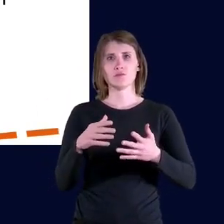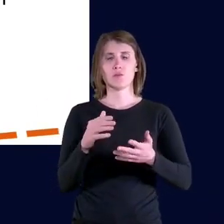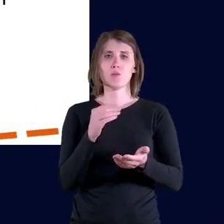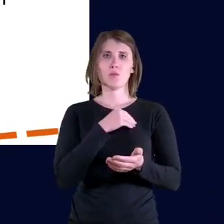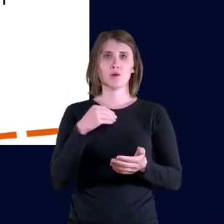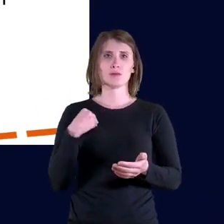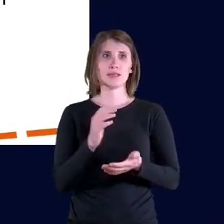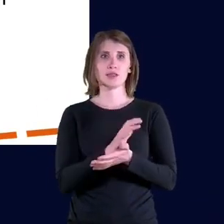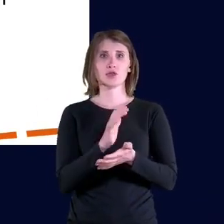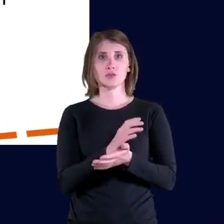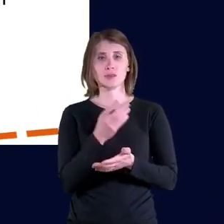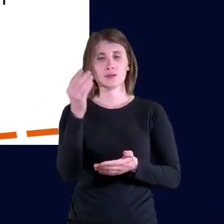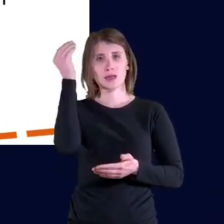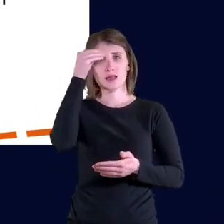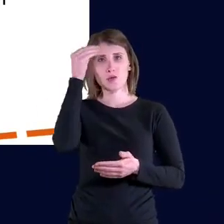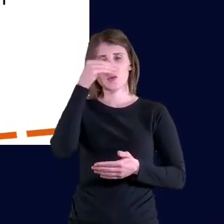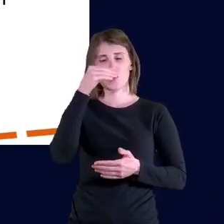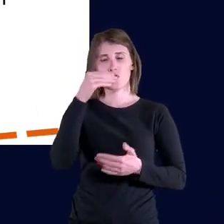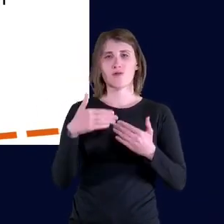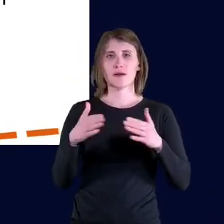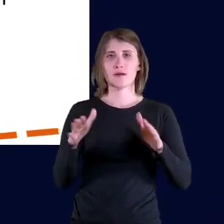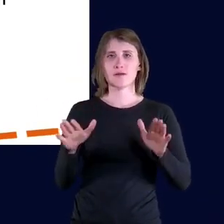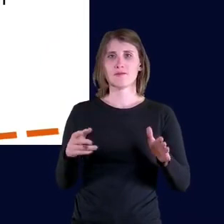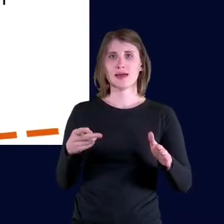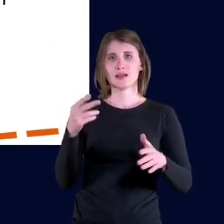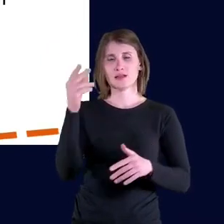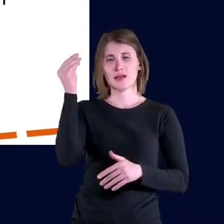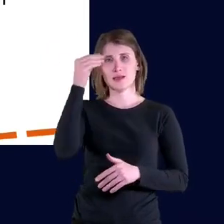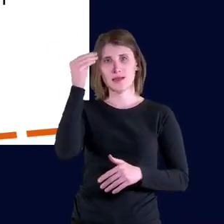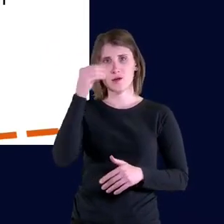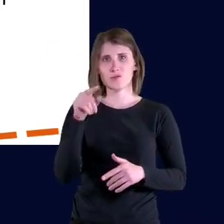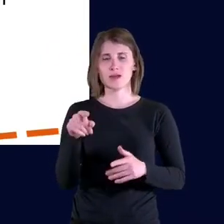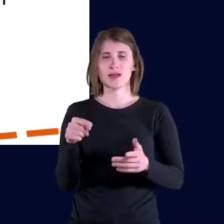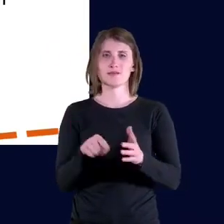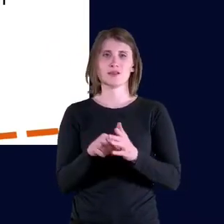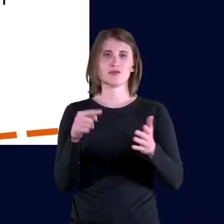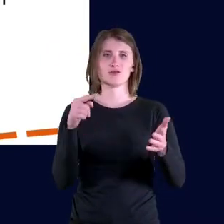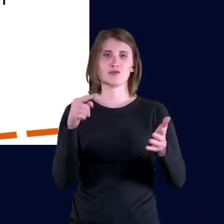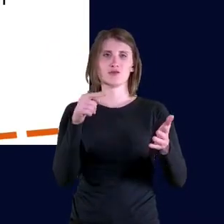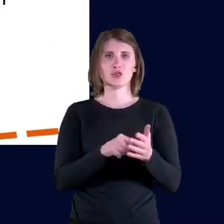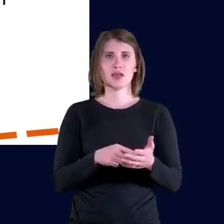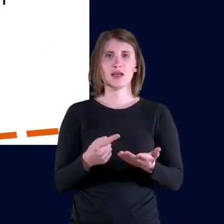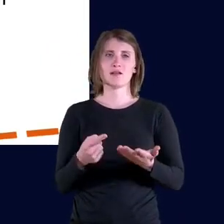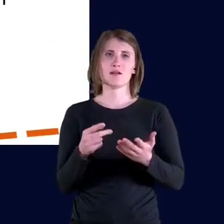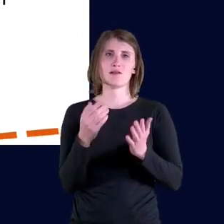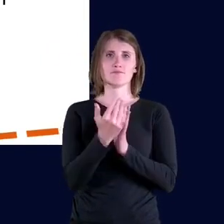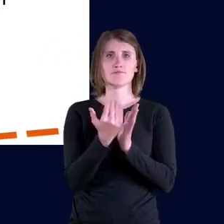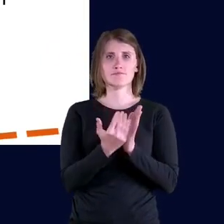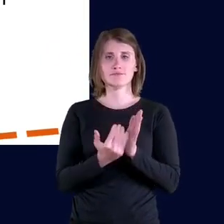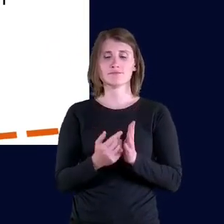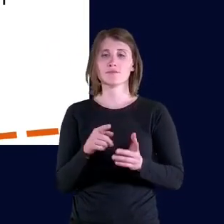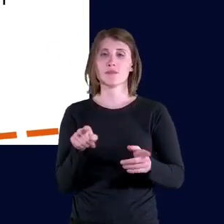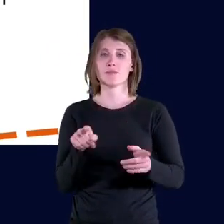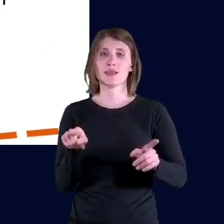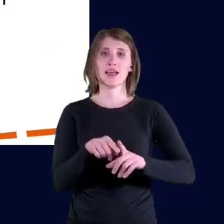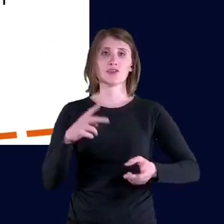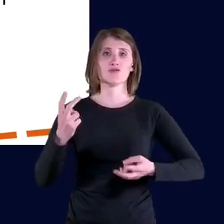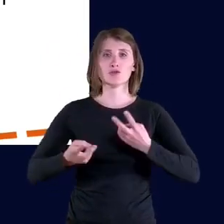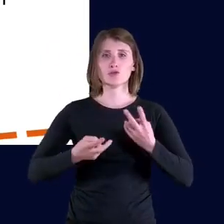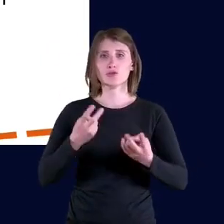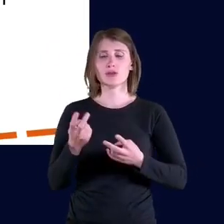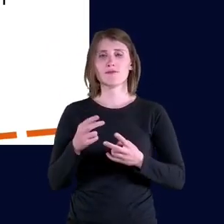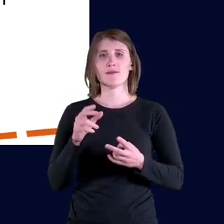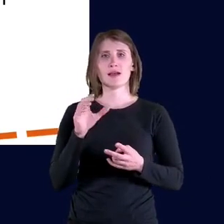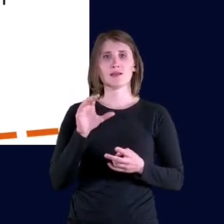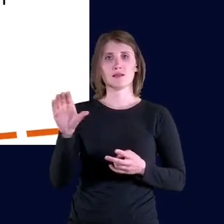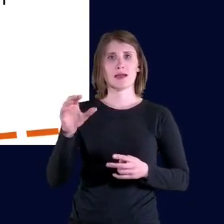naukowych otwarte nauka Przepraszam standardy wyszukiwanie danych badawczych